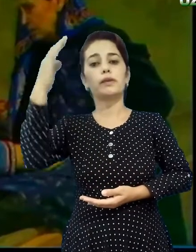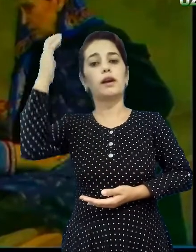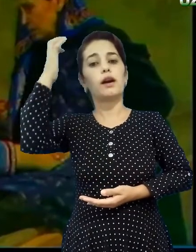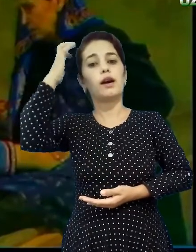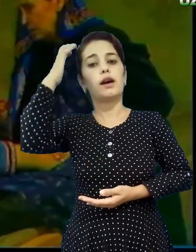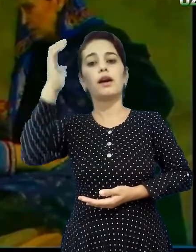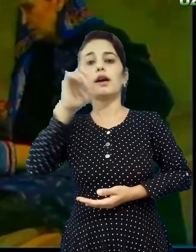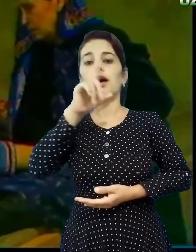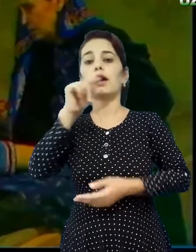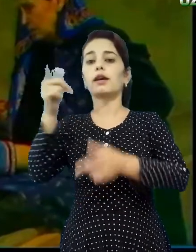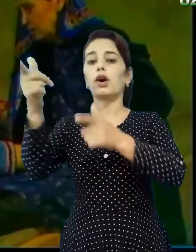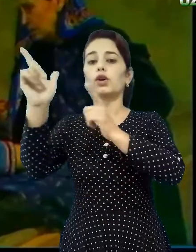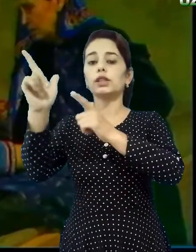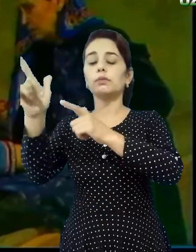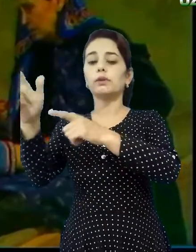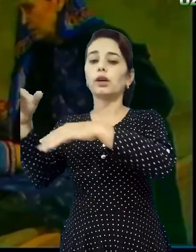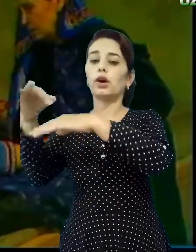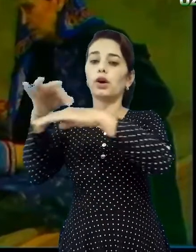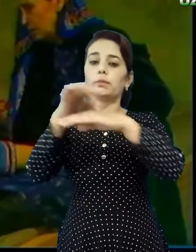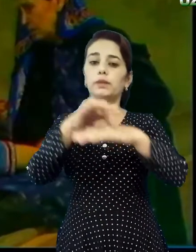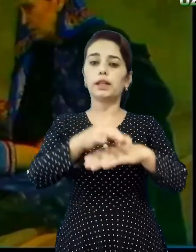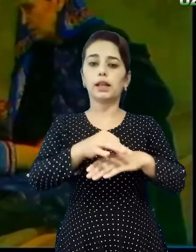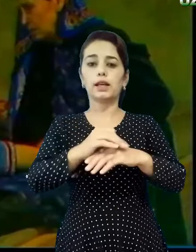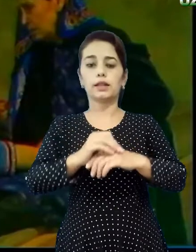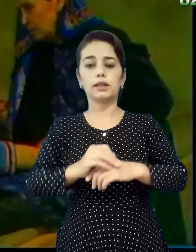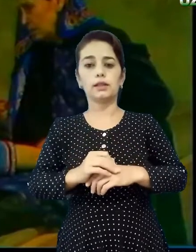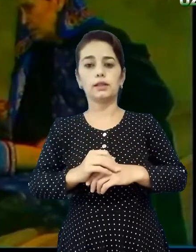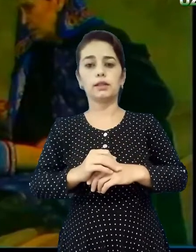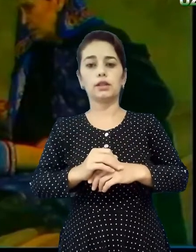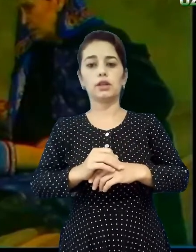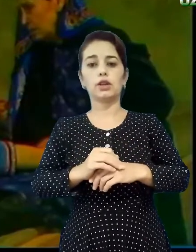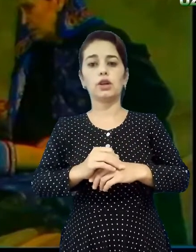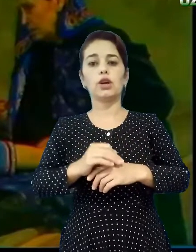Otam qarg'a otib olib keldilar.